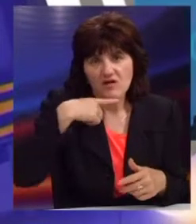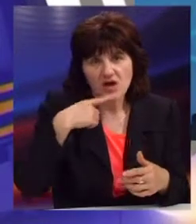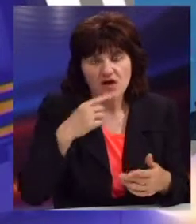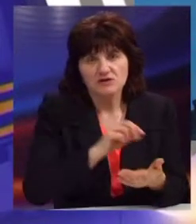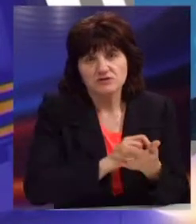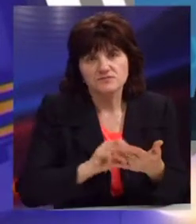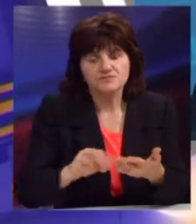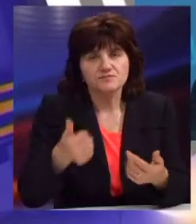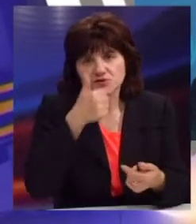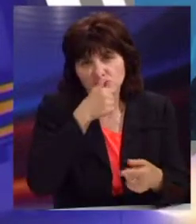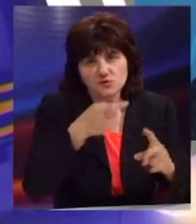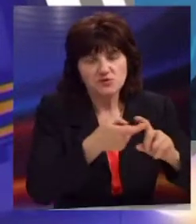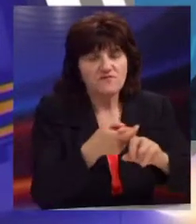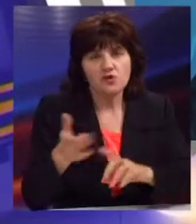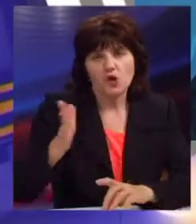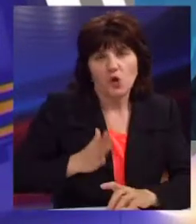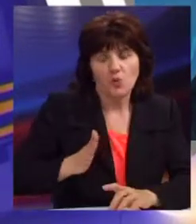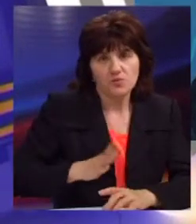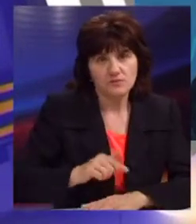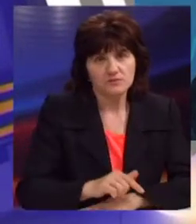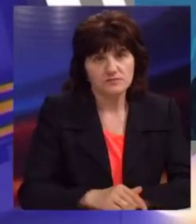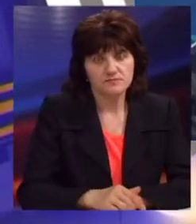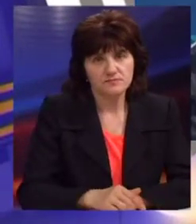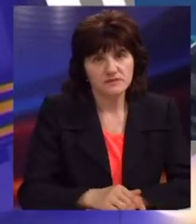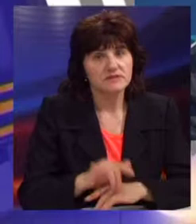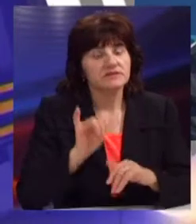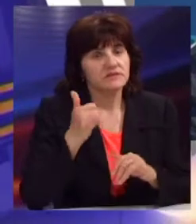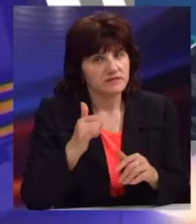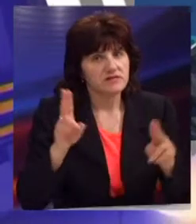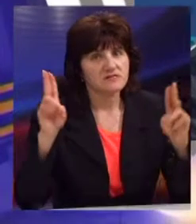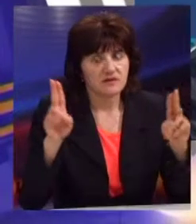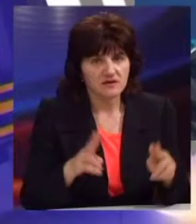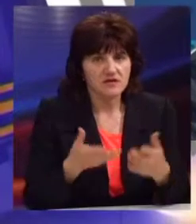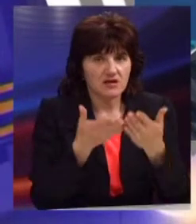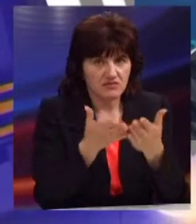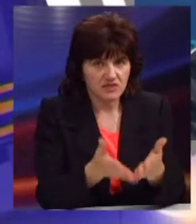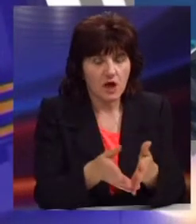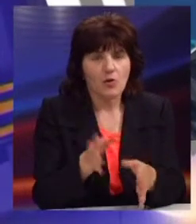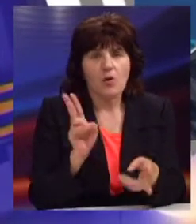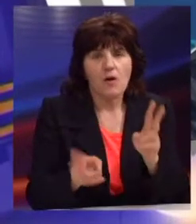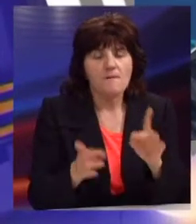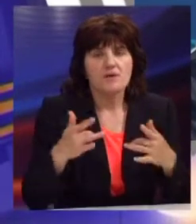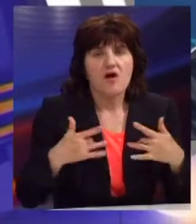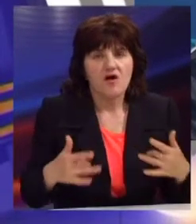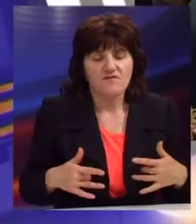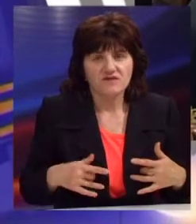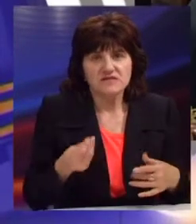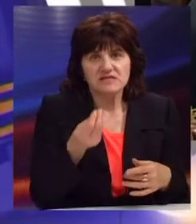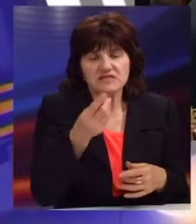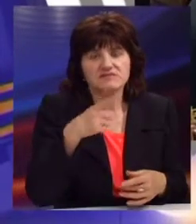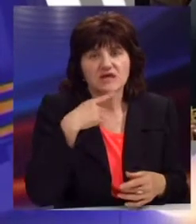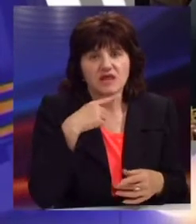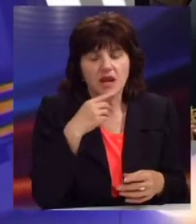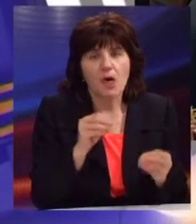u okviru onoga što smatraju kulturnim i pristojnim. Da to zaista jeste tako, potvrđuje i profesorka srpskog jezika Borjana